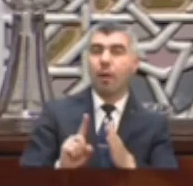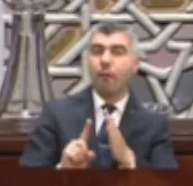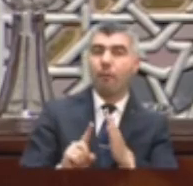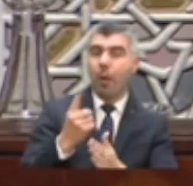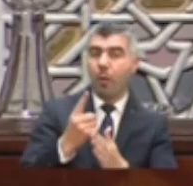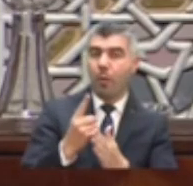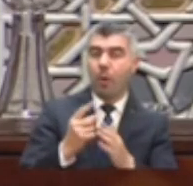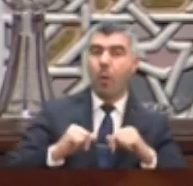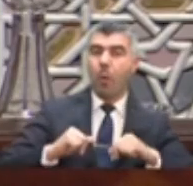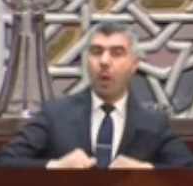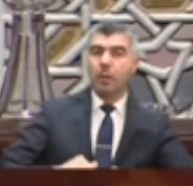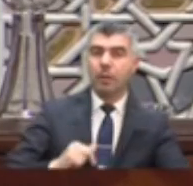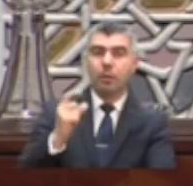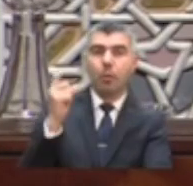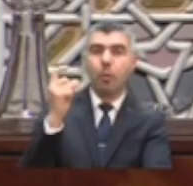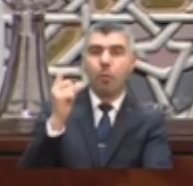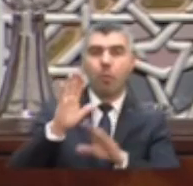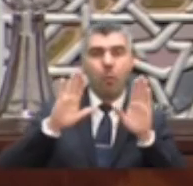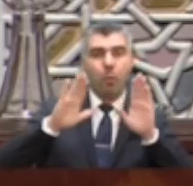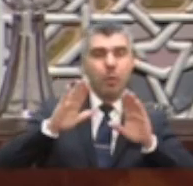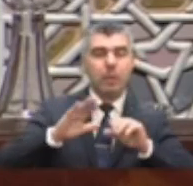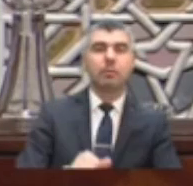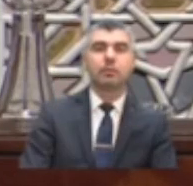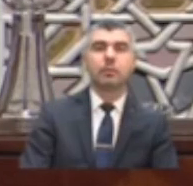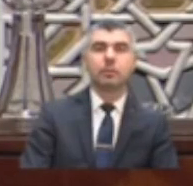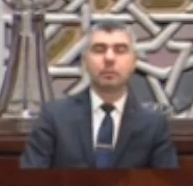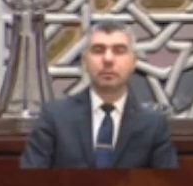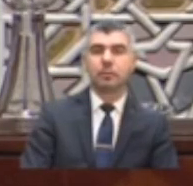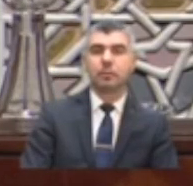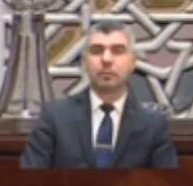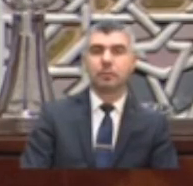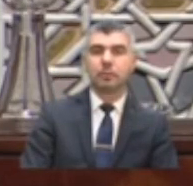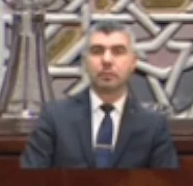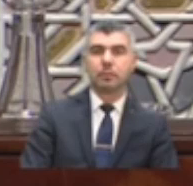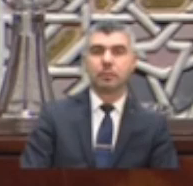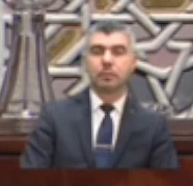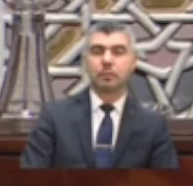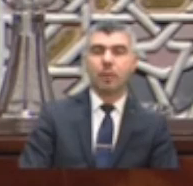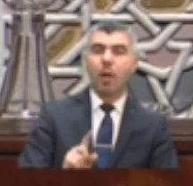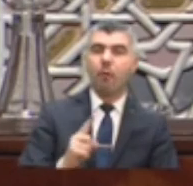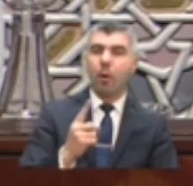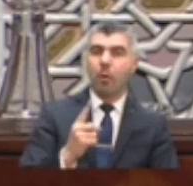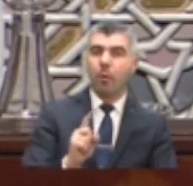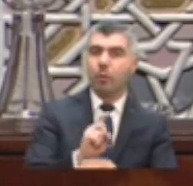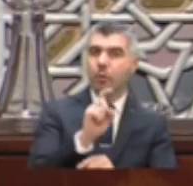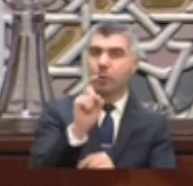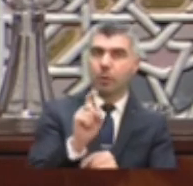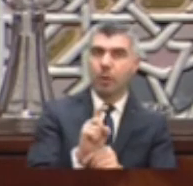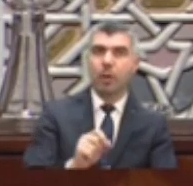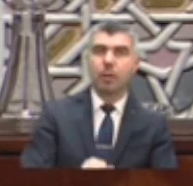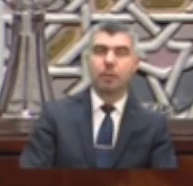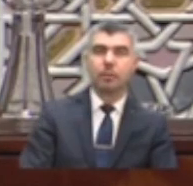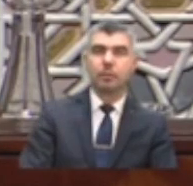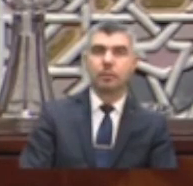نستهلها بقطاع الأوقاف والشؤون الإسلامية. ونبدأ